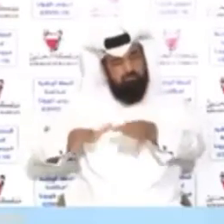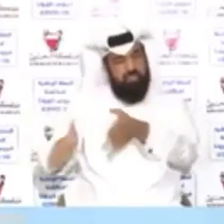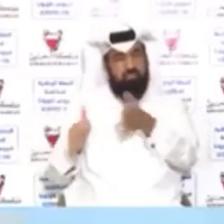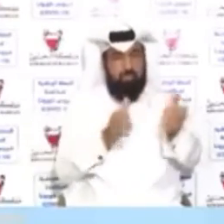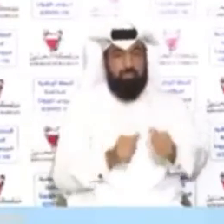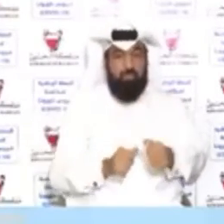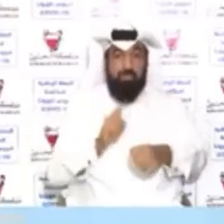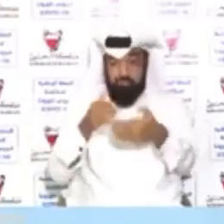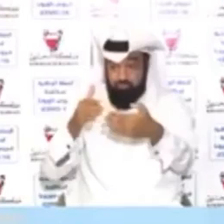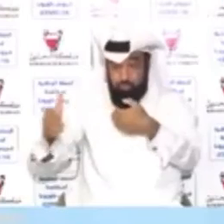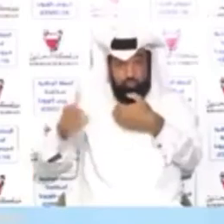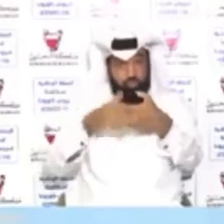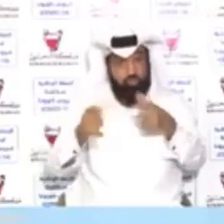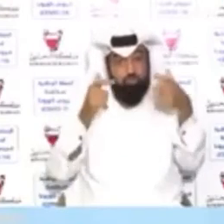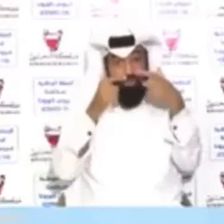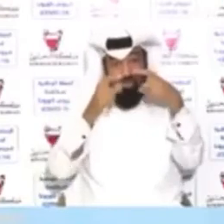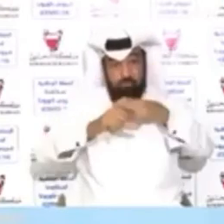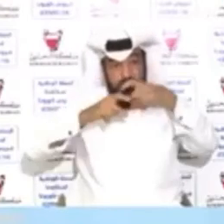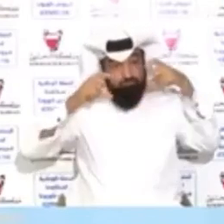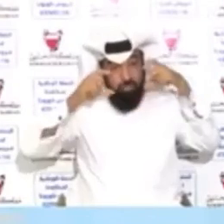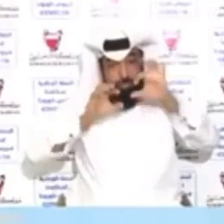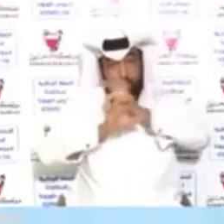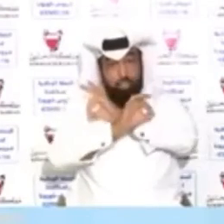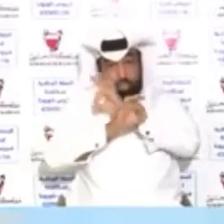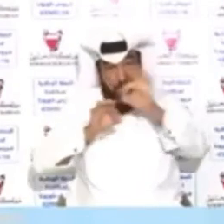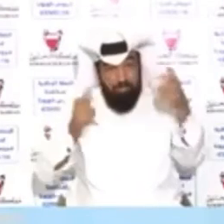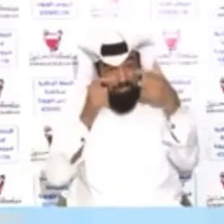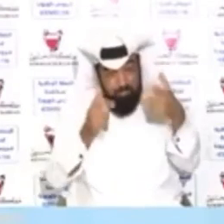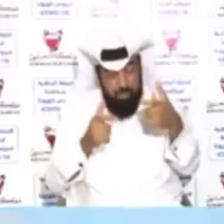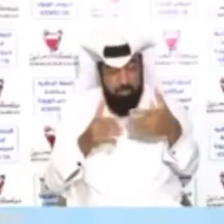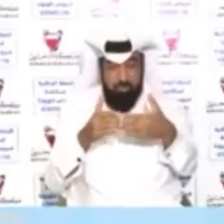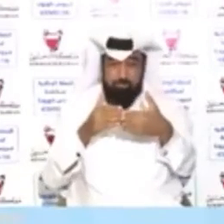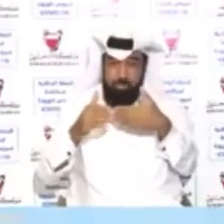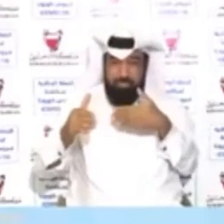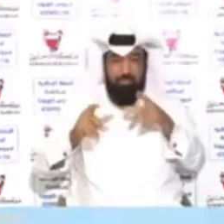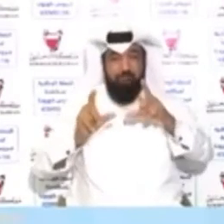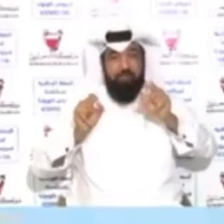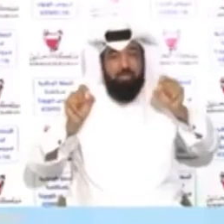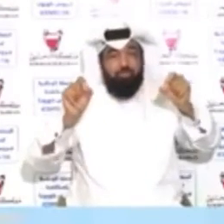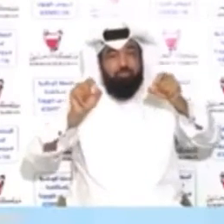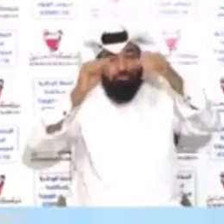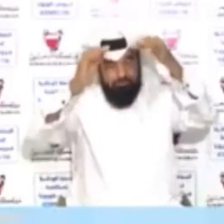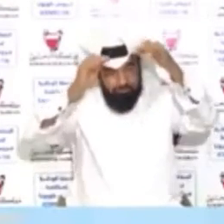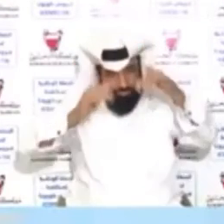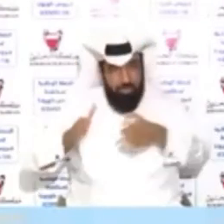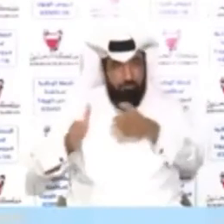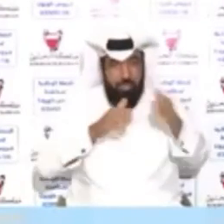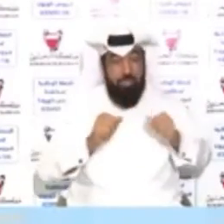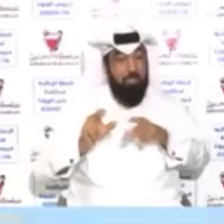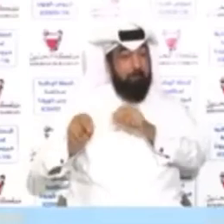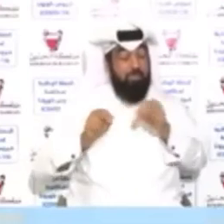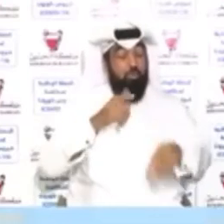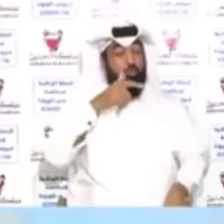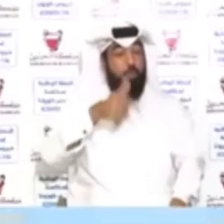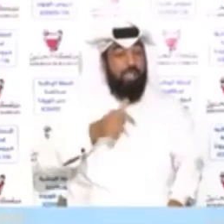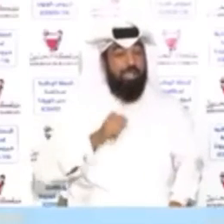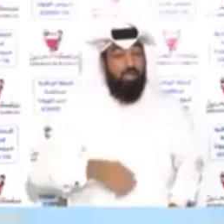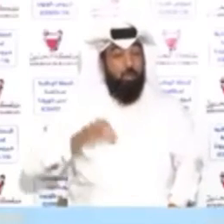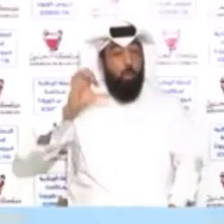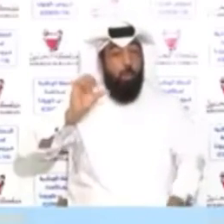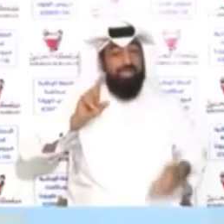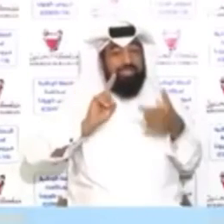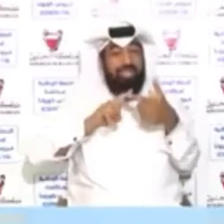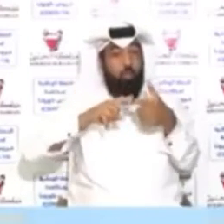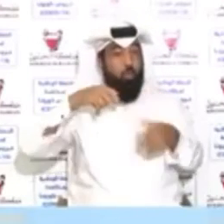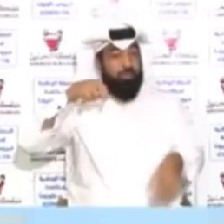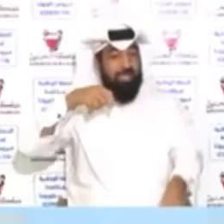في أي زيادة في الحالات في الفترة القادمة. مهم مثل ما تفضل سعادة الدكتور وليد ظهور